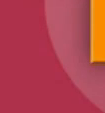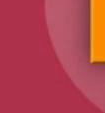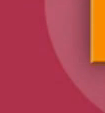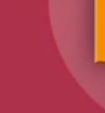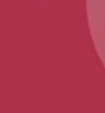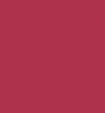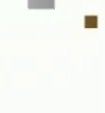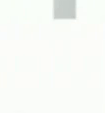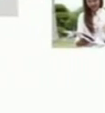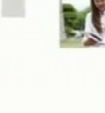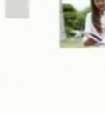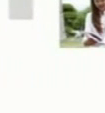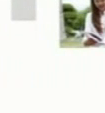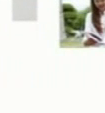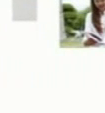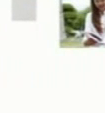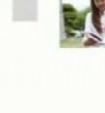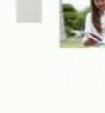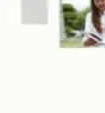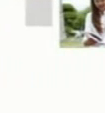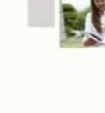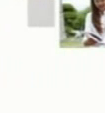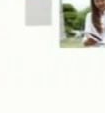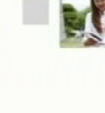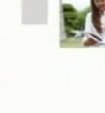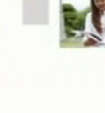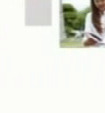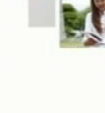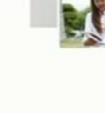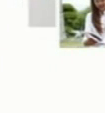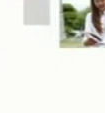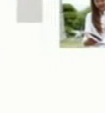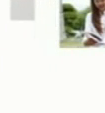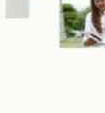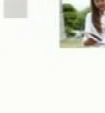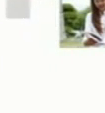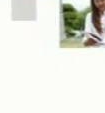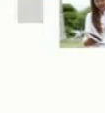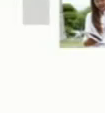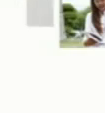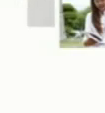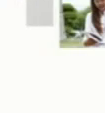kohilan ser na t ABD Ail